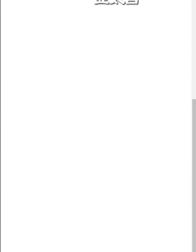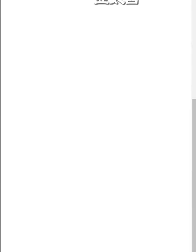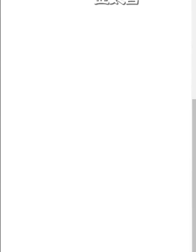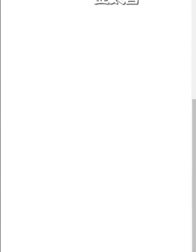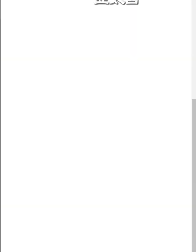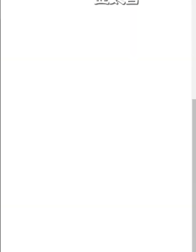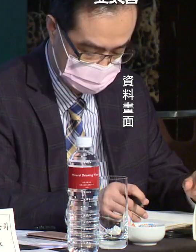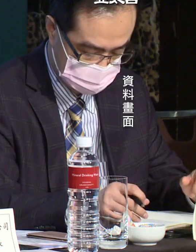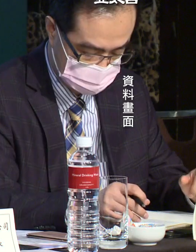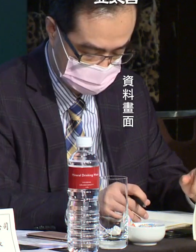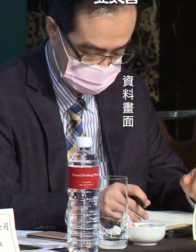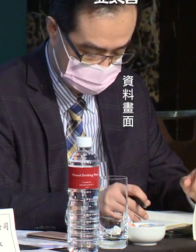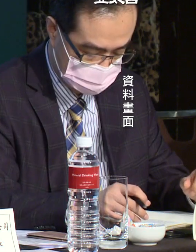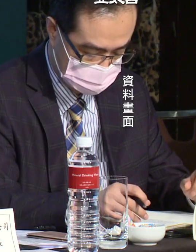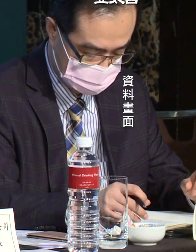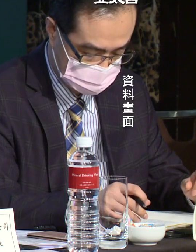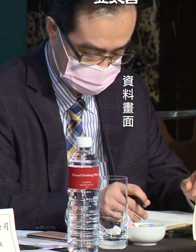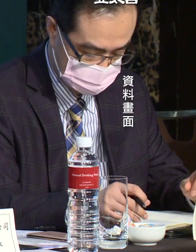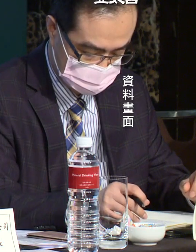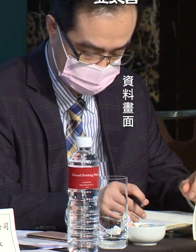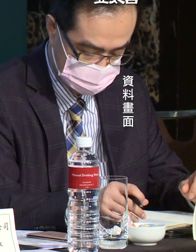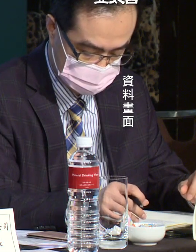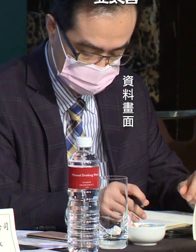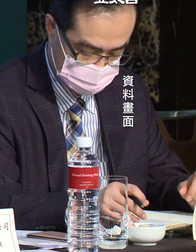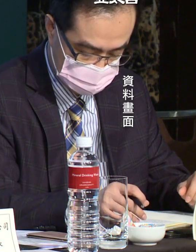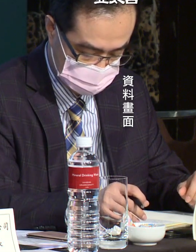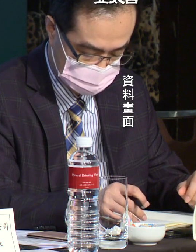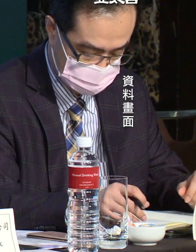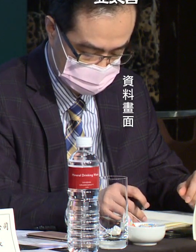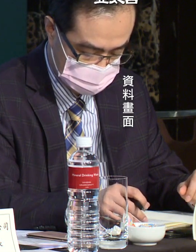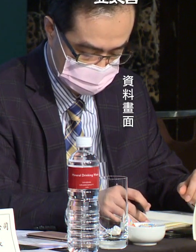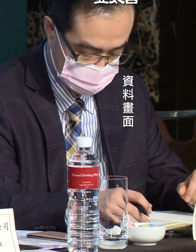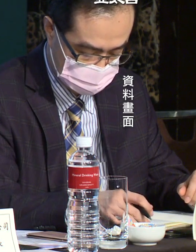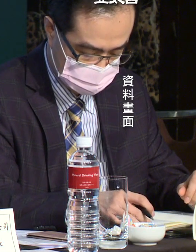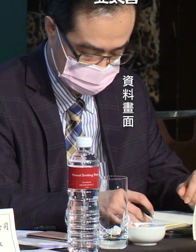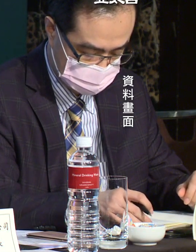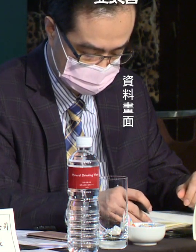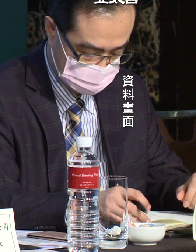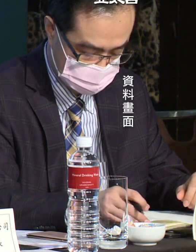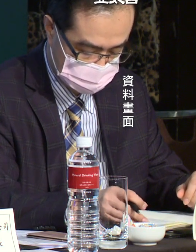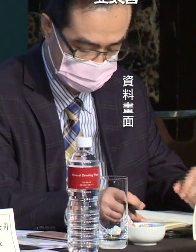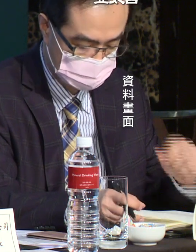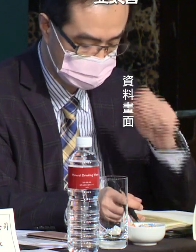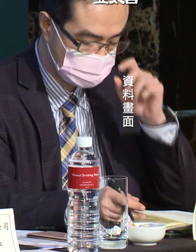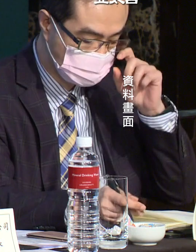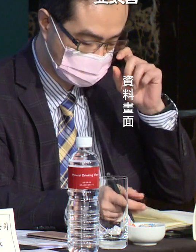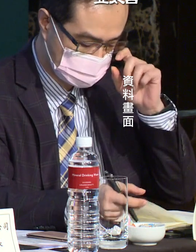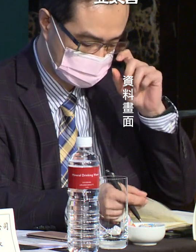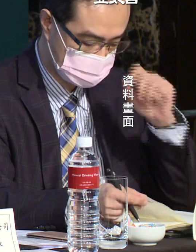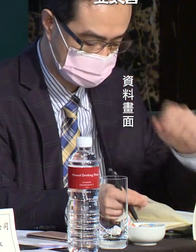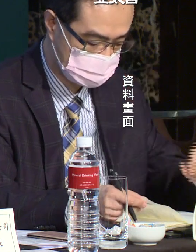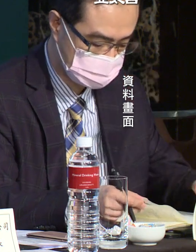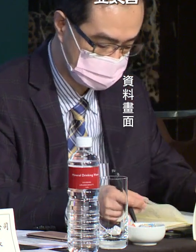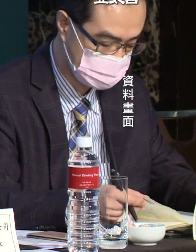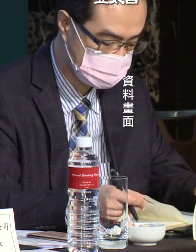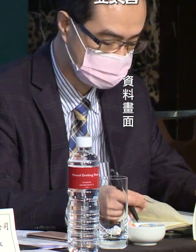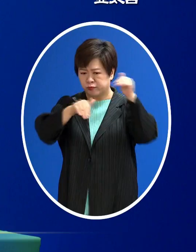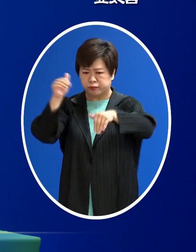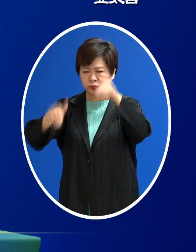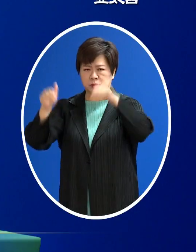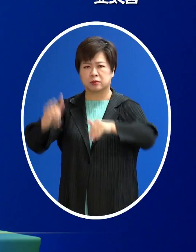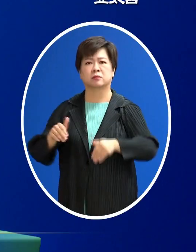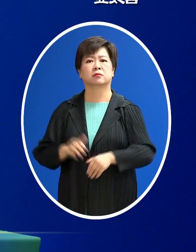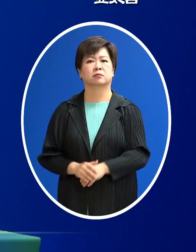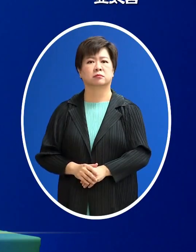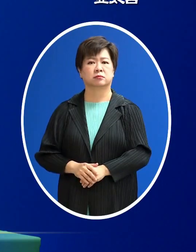期临床试验。不过联雅药业表示，母公司将重新执行第三期临床试验的效益评估。